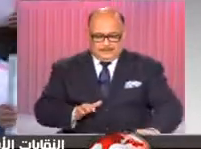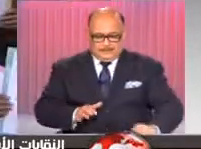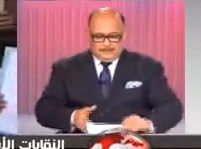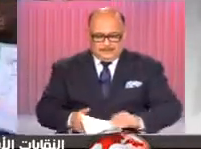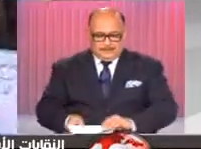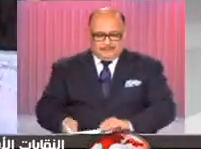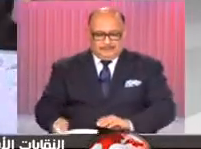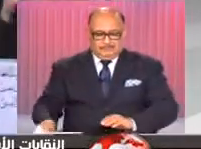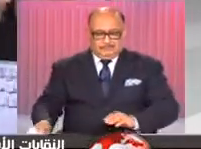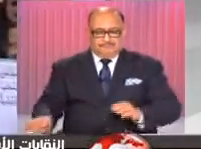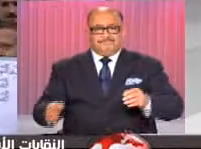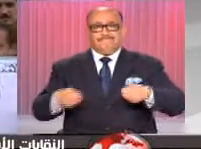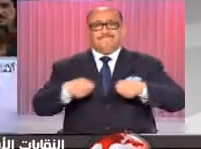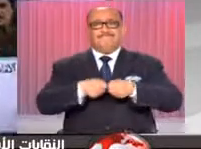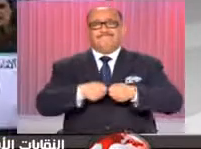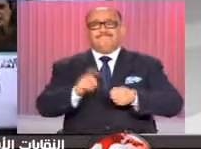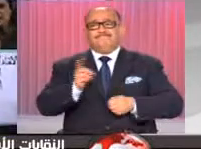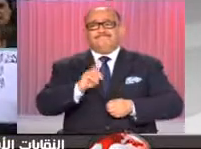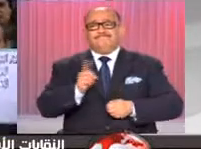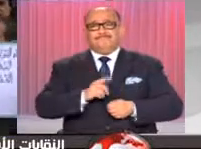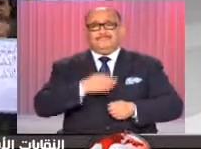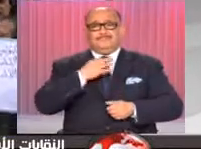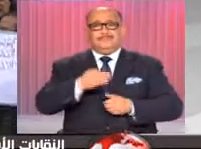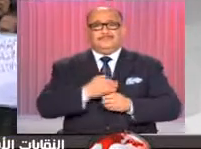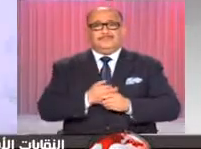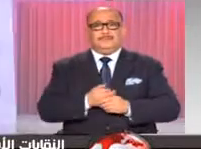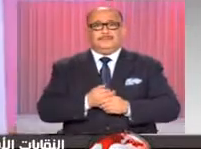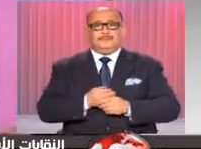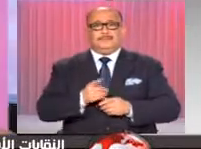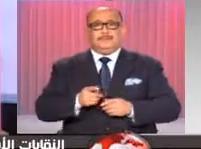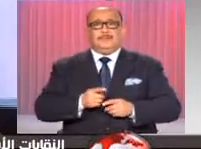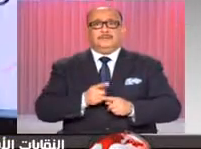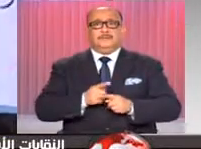11 و2000 المتعلق بتنظيم الجمعيات، والأمر عدد